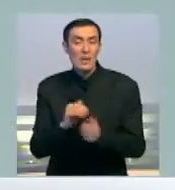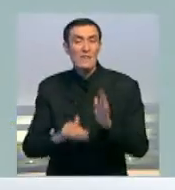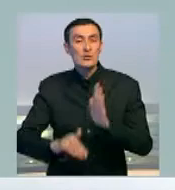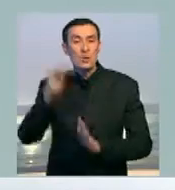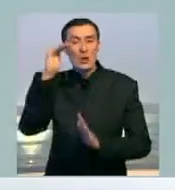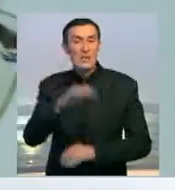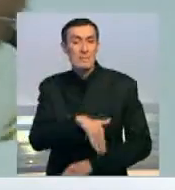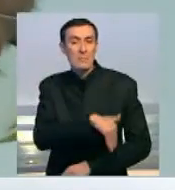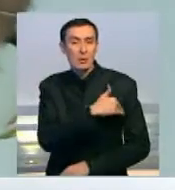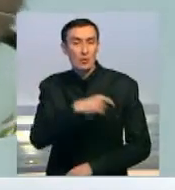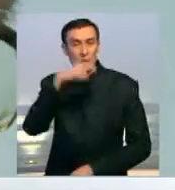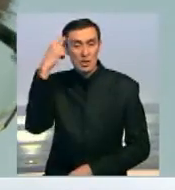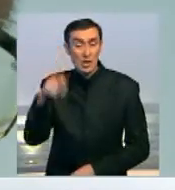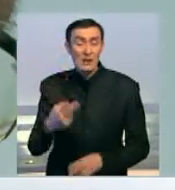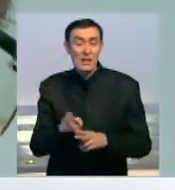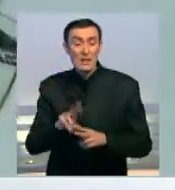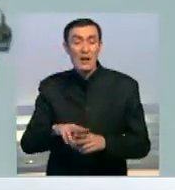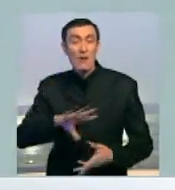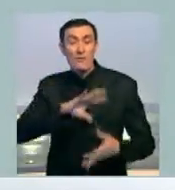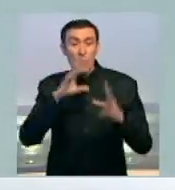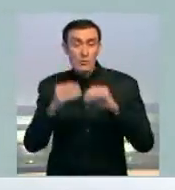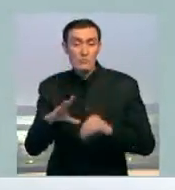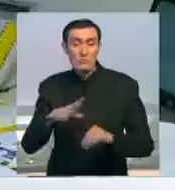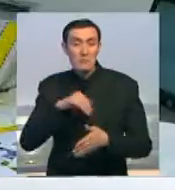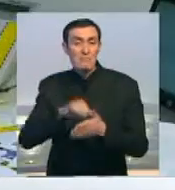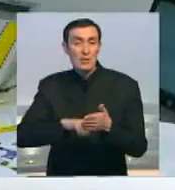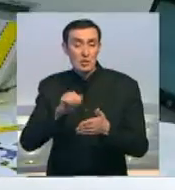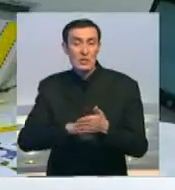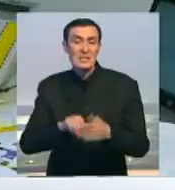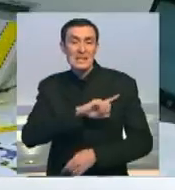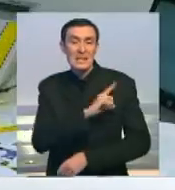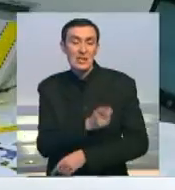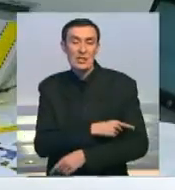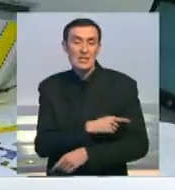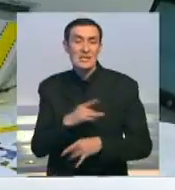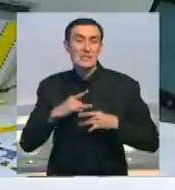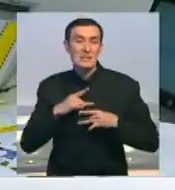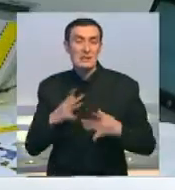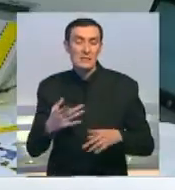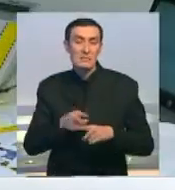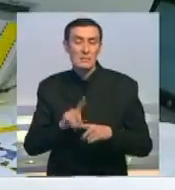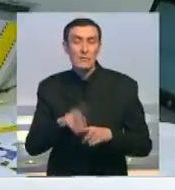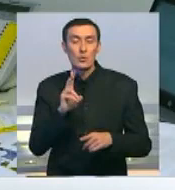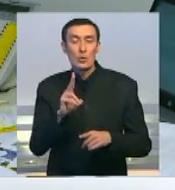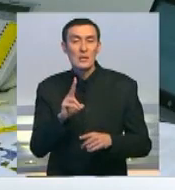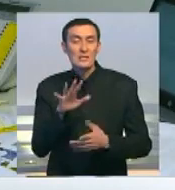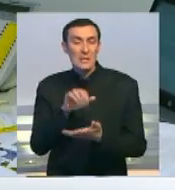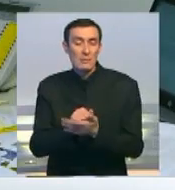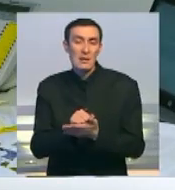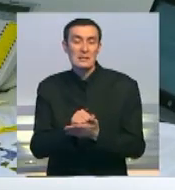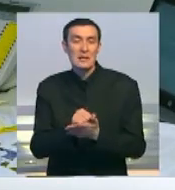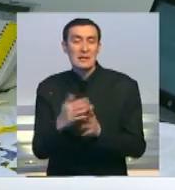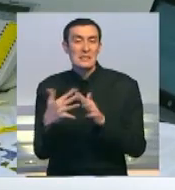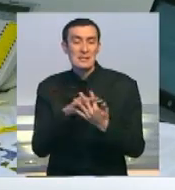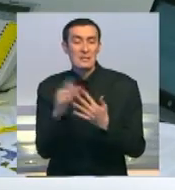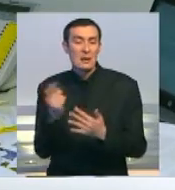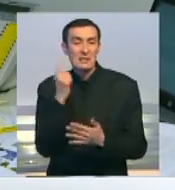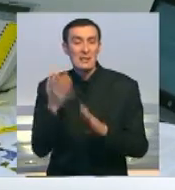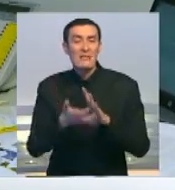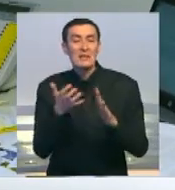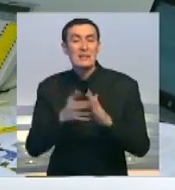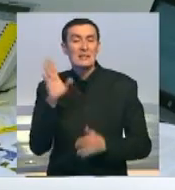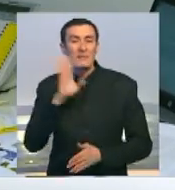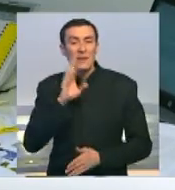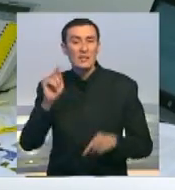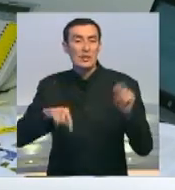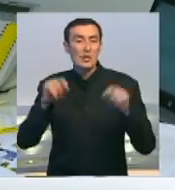высокие температуры, два этих фактора вместе спровоцировали сильнейший стресс для всех выращиваемых в стране культур. Не хватало дождей и запасов